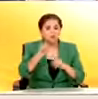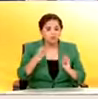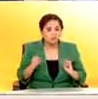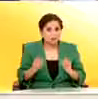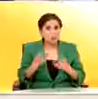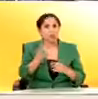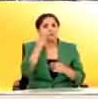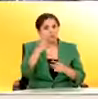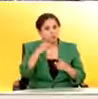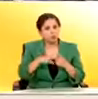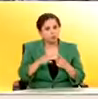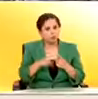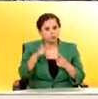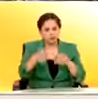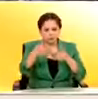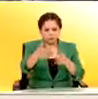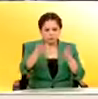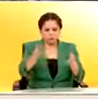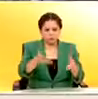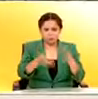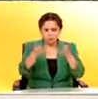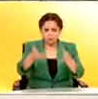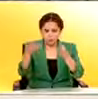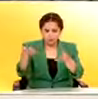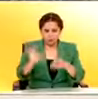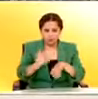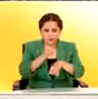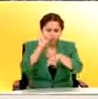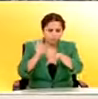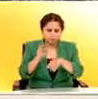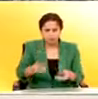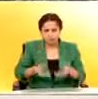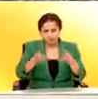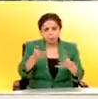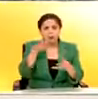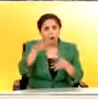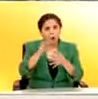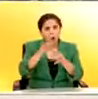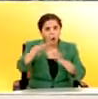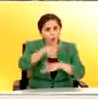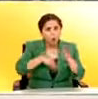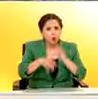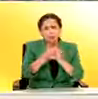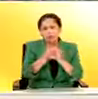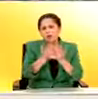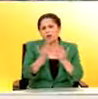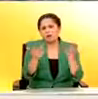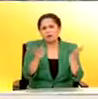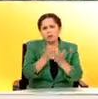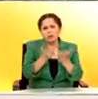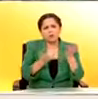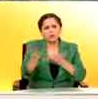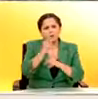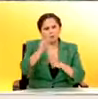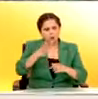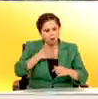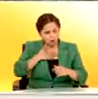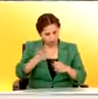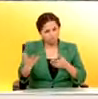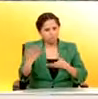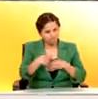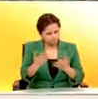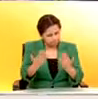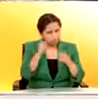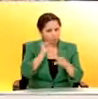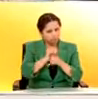2 बी बॉक्सेस दिए जाते हैं। ऐसा करके इस संस्था ने अनेकों किसानों को अपने अभियान से जोड़ दिया